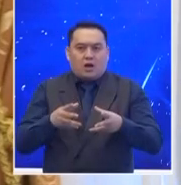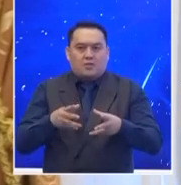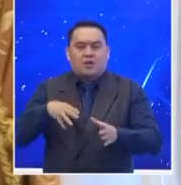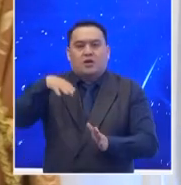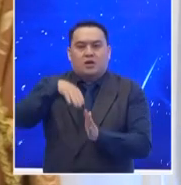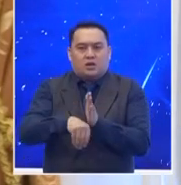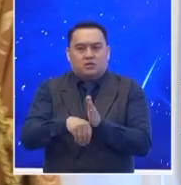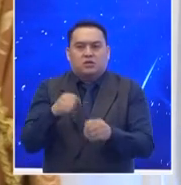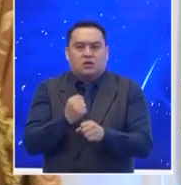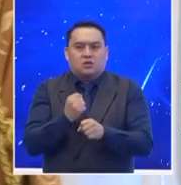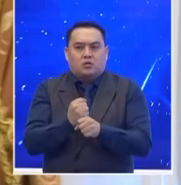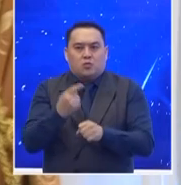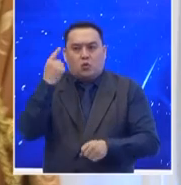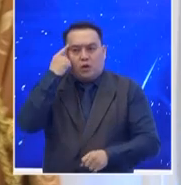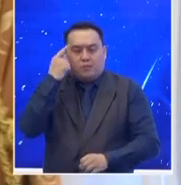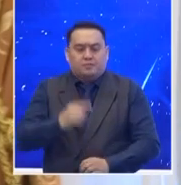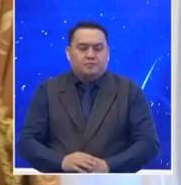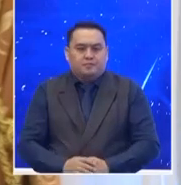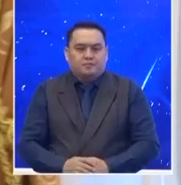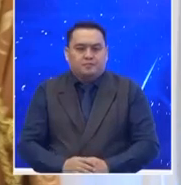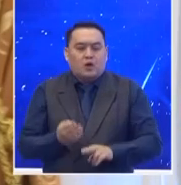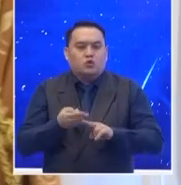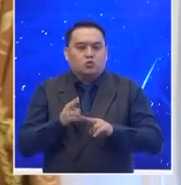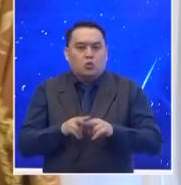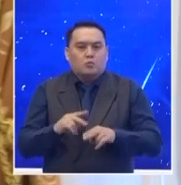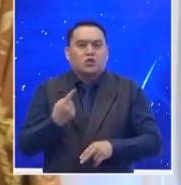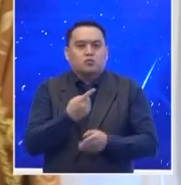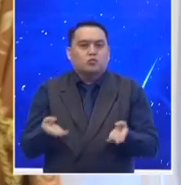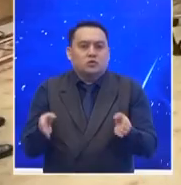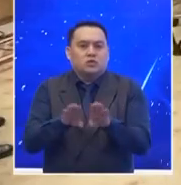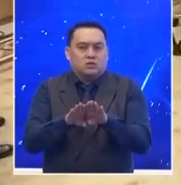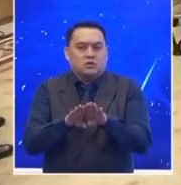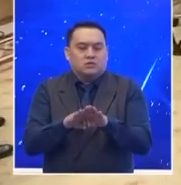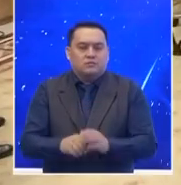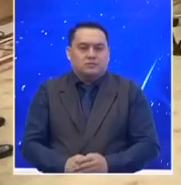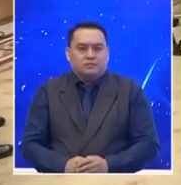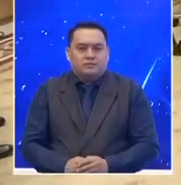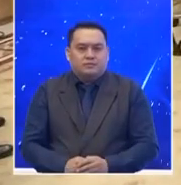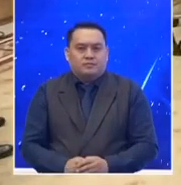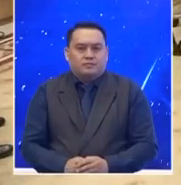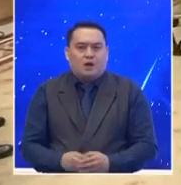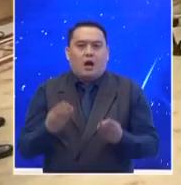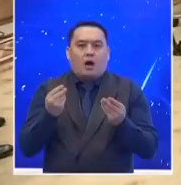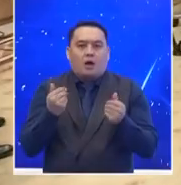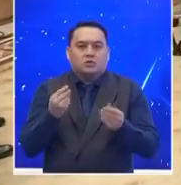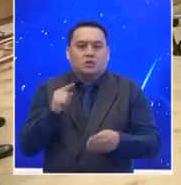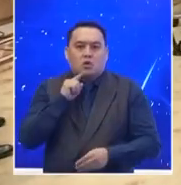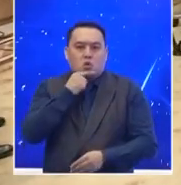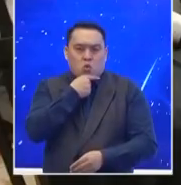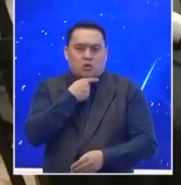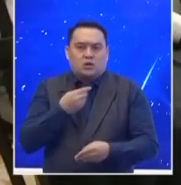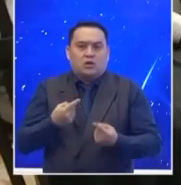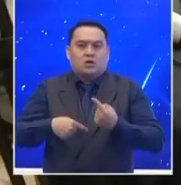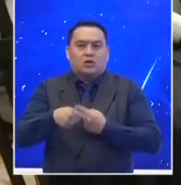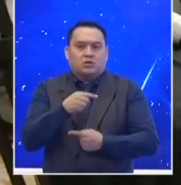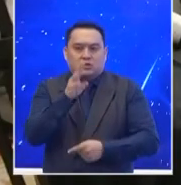кіру үшін істелді ма деп те ойлаймын. Сол неге жабылып қалды екен? Есесіне ақша немдеген ведомство